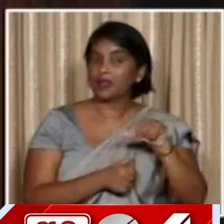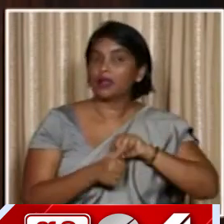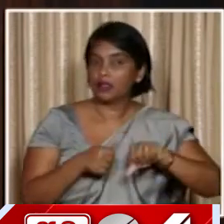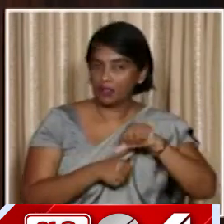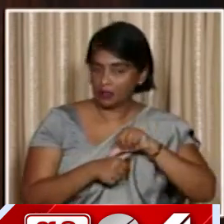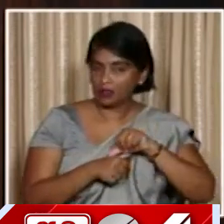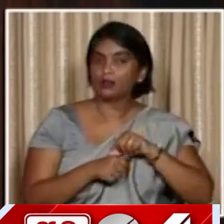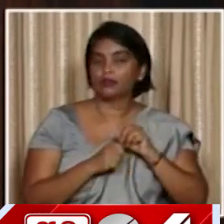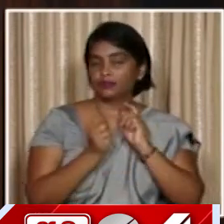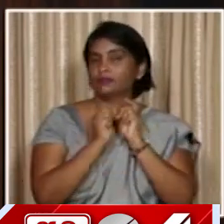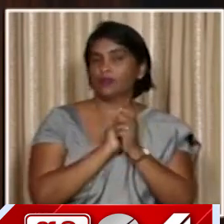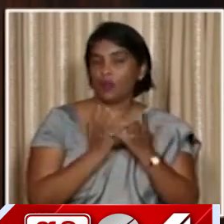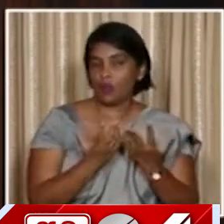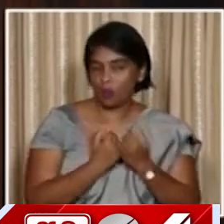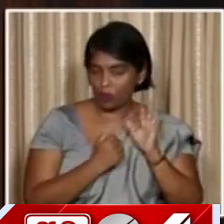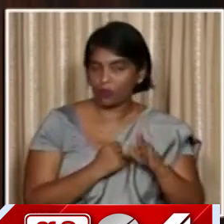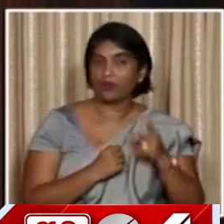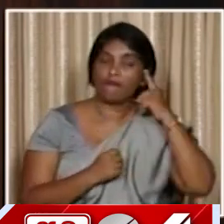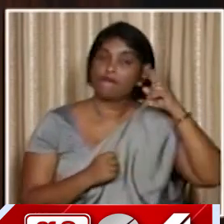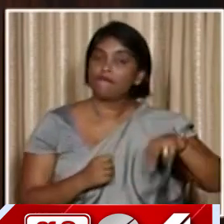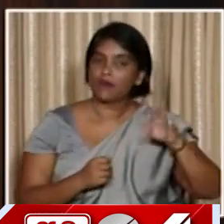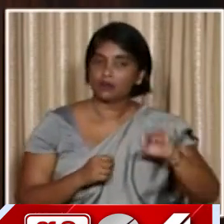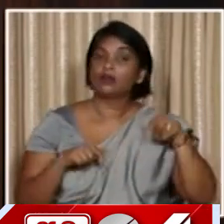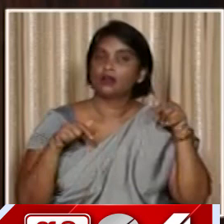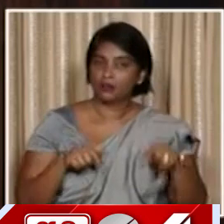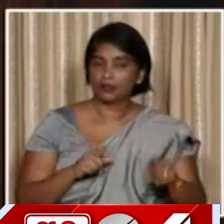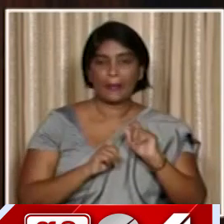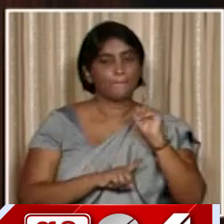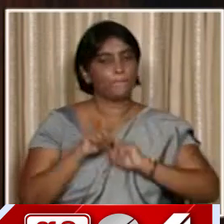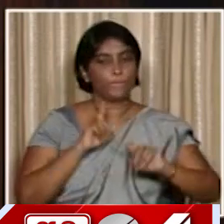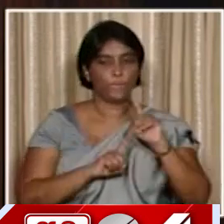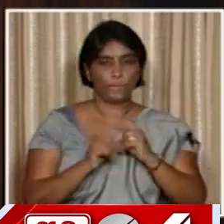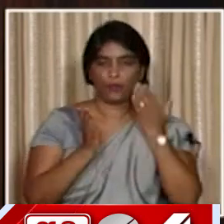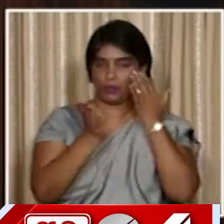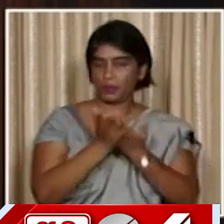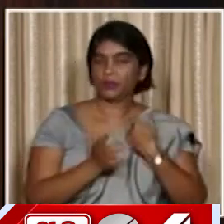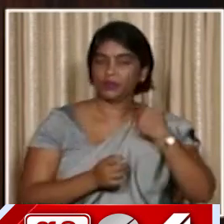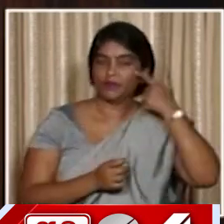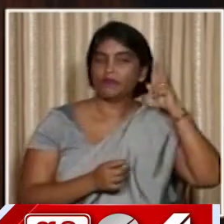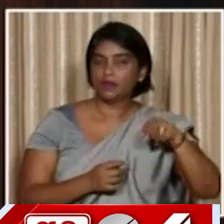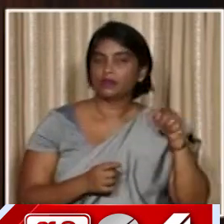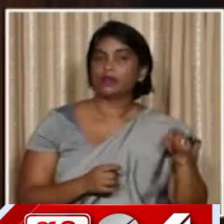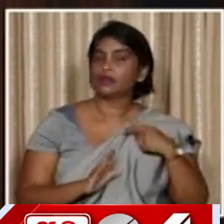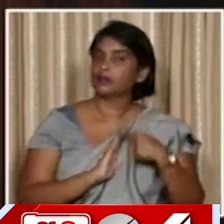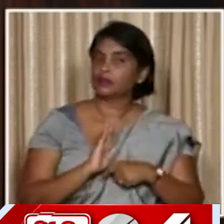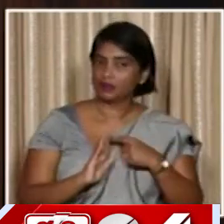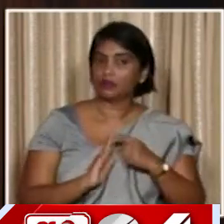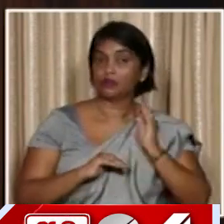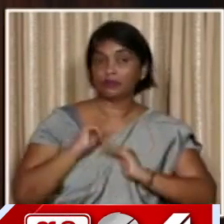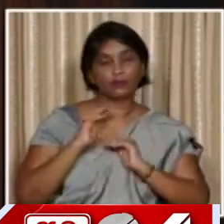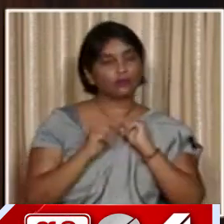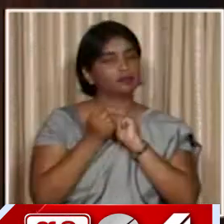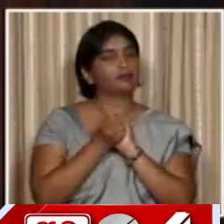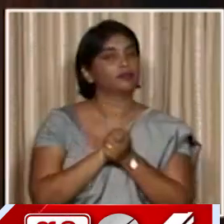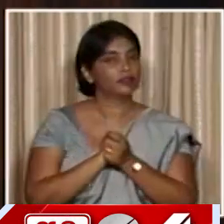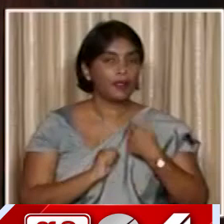බවට පත් කරන්න ඕනේ කියන විශ්වාසය තින්තින් අද එය පාර්ලිමේන්තුවට ඉදිරිපත් කරනවා මම විශ්වාස කරනවා මේ රටේ සිස්ටම් එක චේන්ජ්